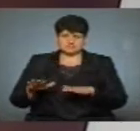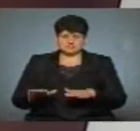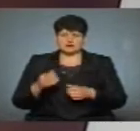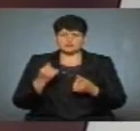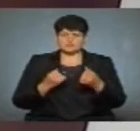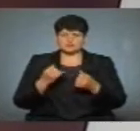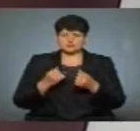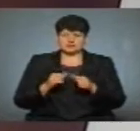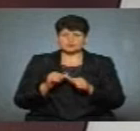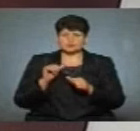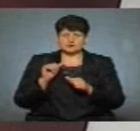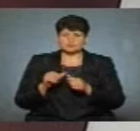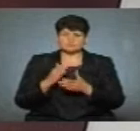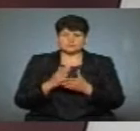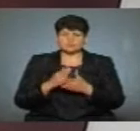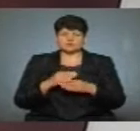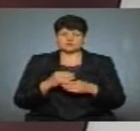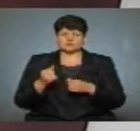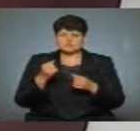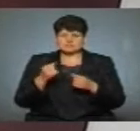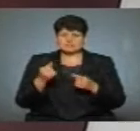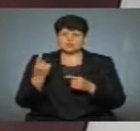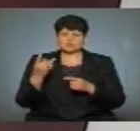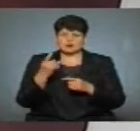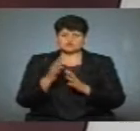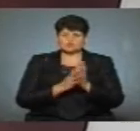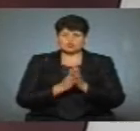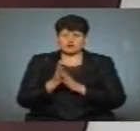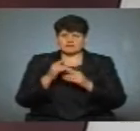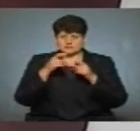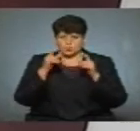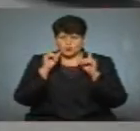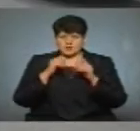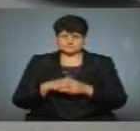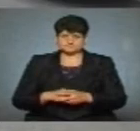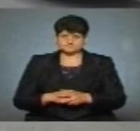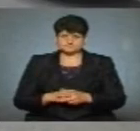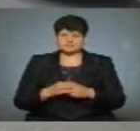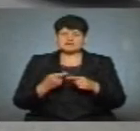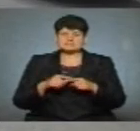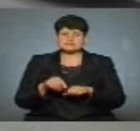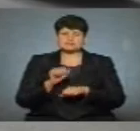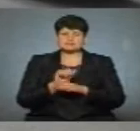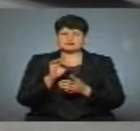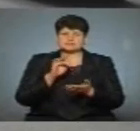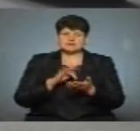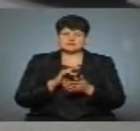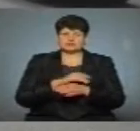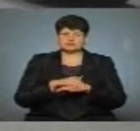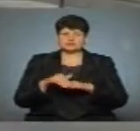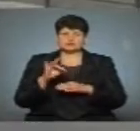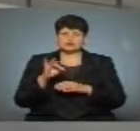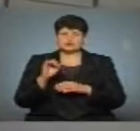кондуктори, окрім масок, мають носити також одноразові рукавиці та окуляри. Це зупинка «Центр» на вулиці Руська.